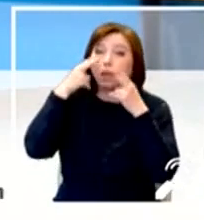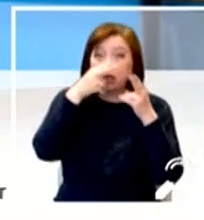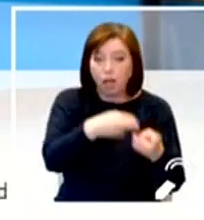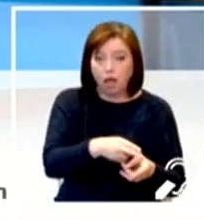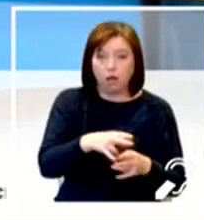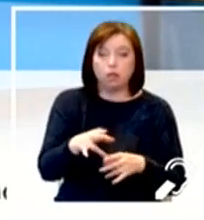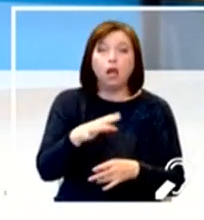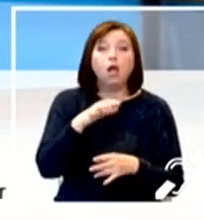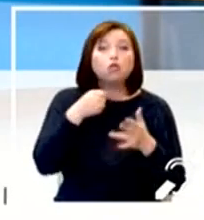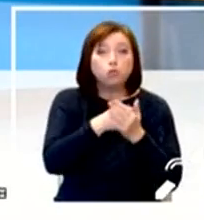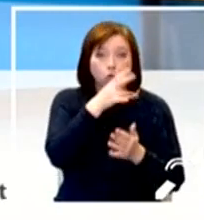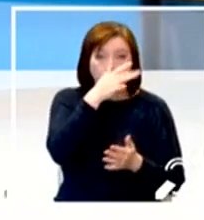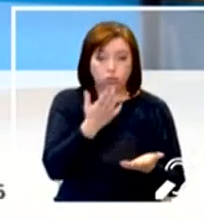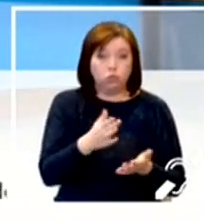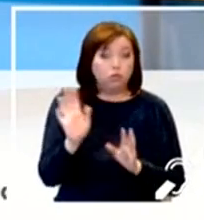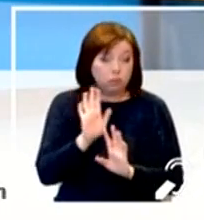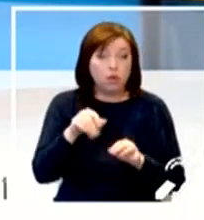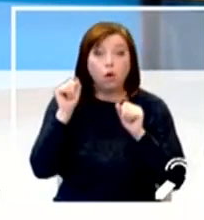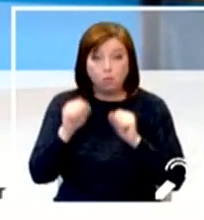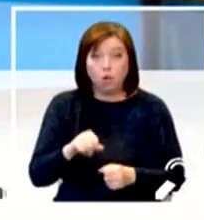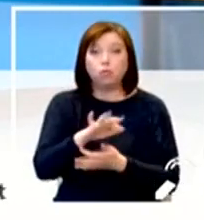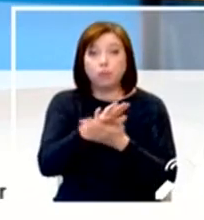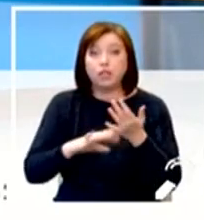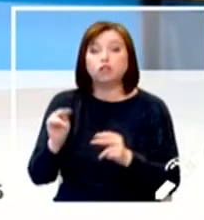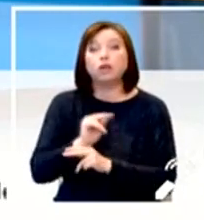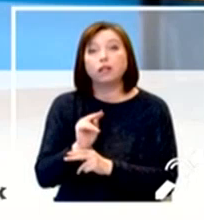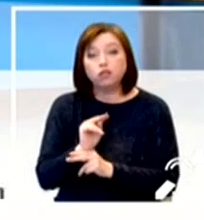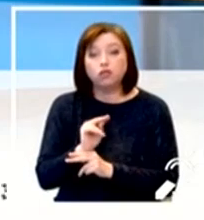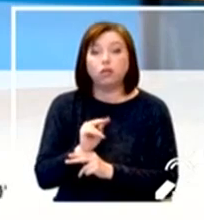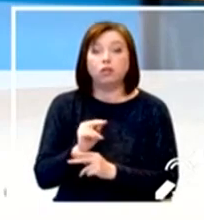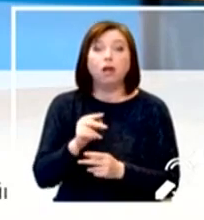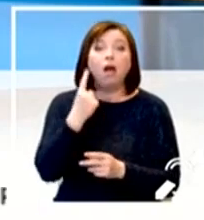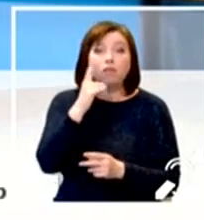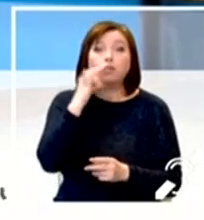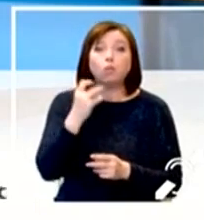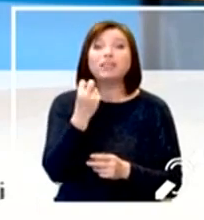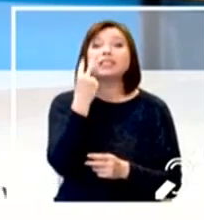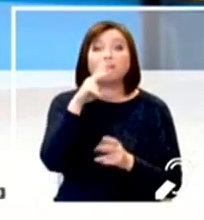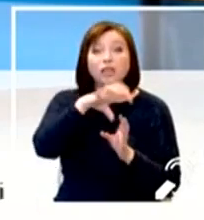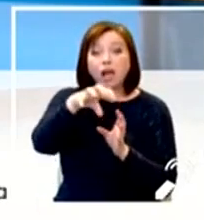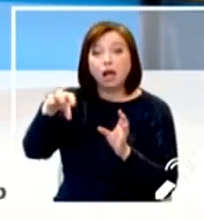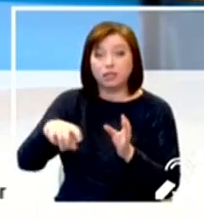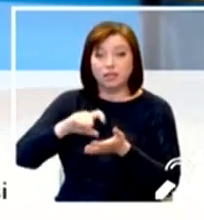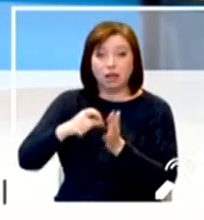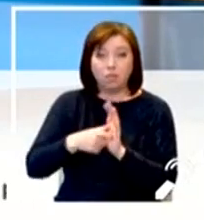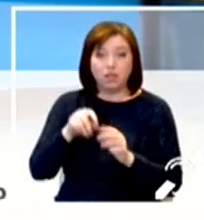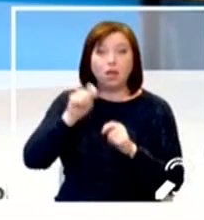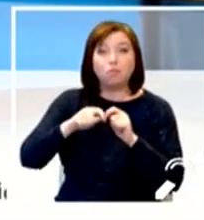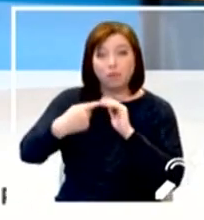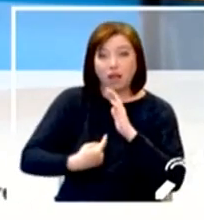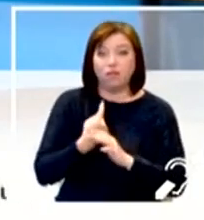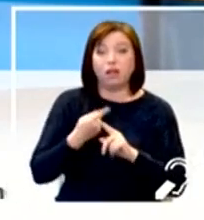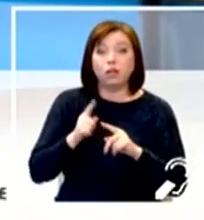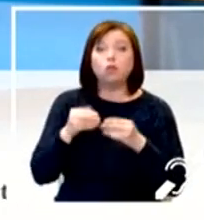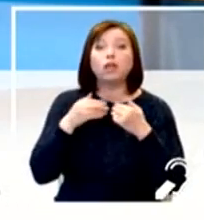drum lung până la Chișinău, ci își vor putea continua tratamentul în unul dintre cele 12 cabinete de colposcopie